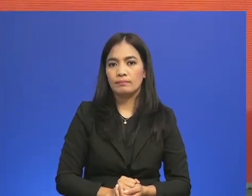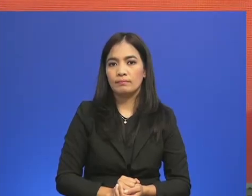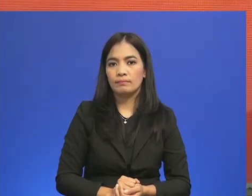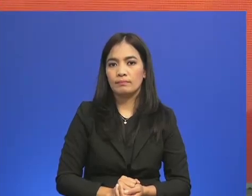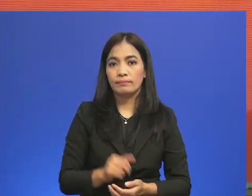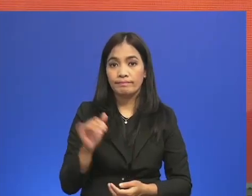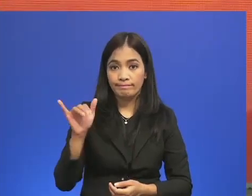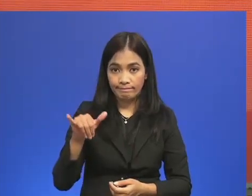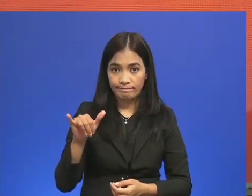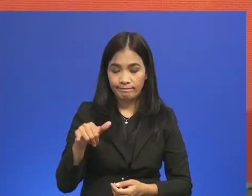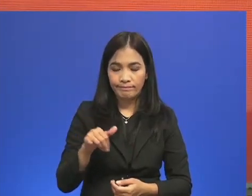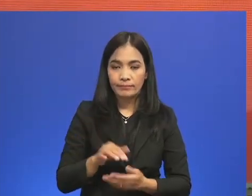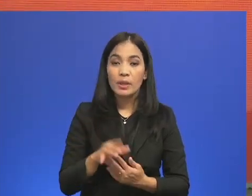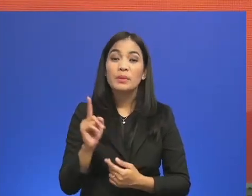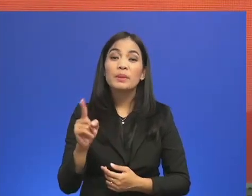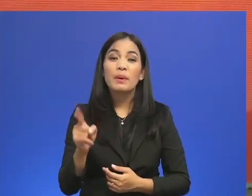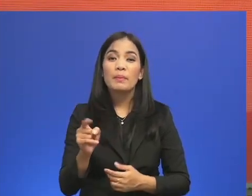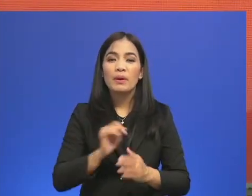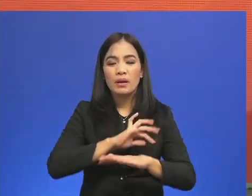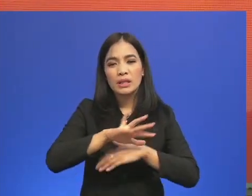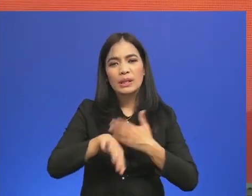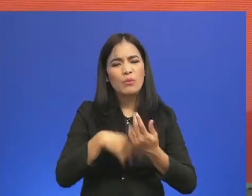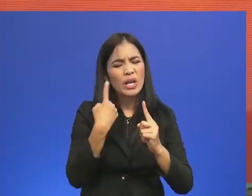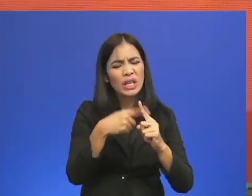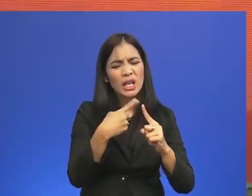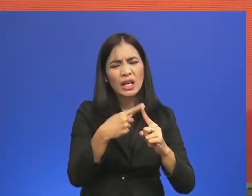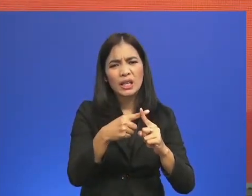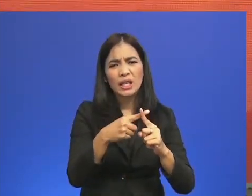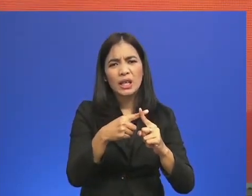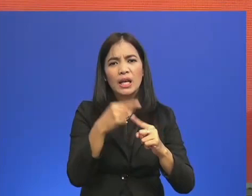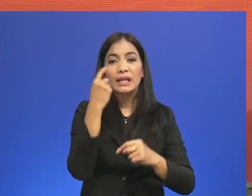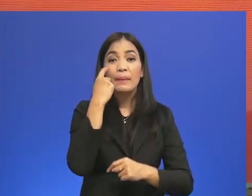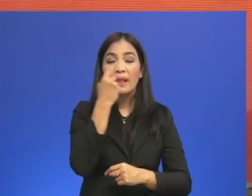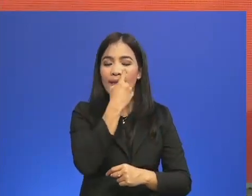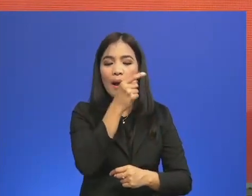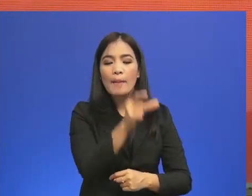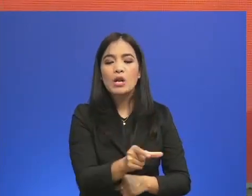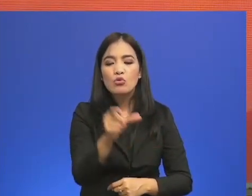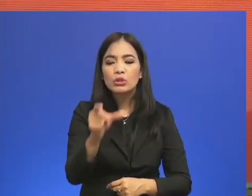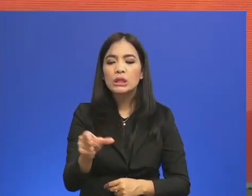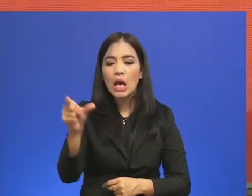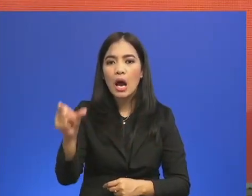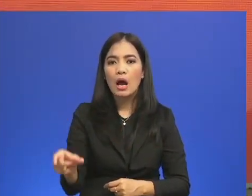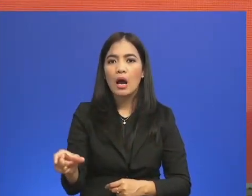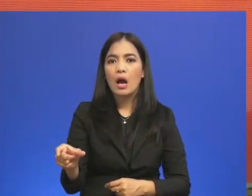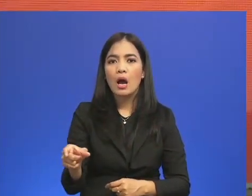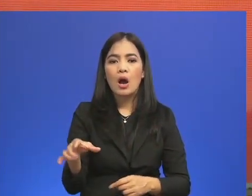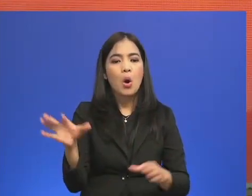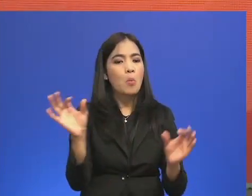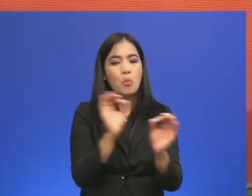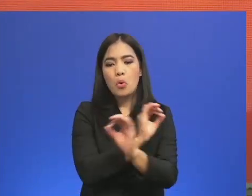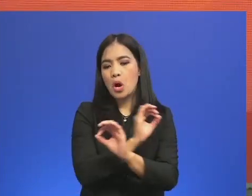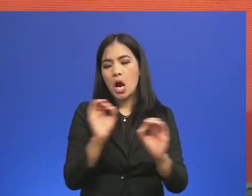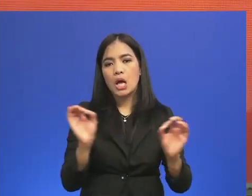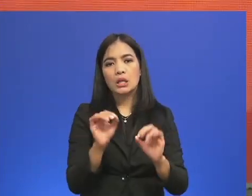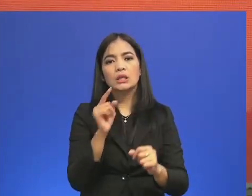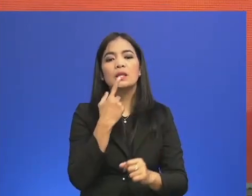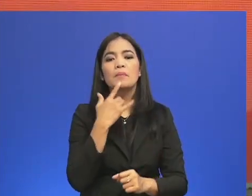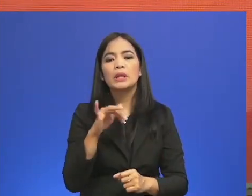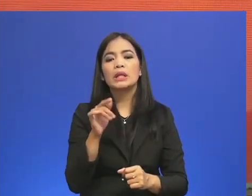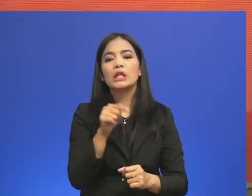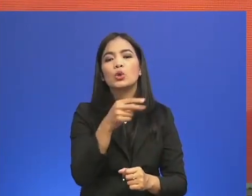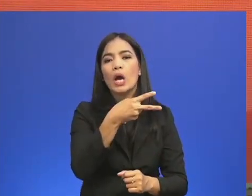Ya, karena semua nilai lebihmu di mata manusia bukan sesuatu yang